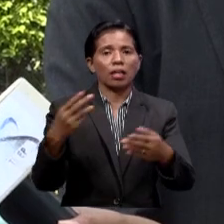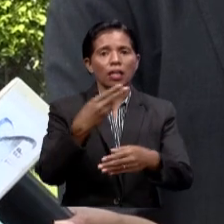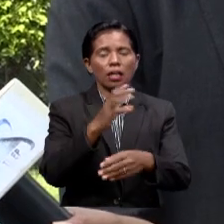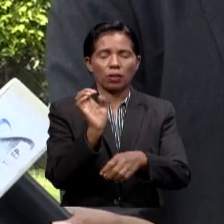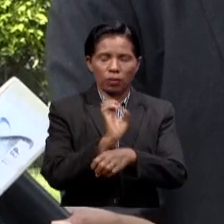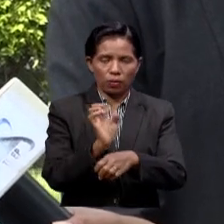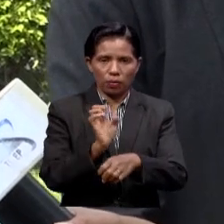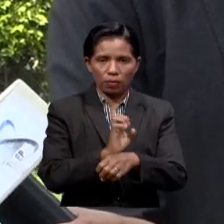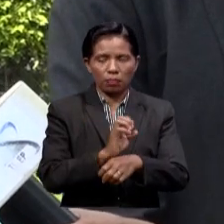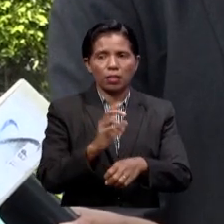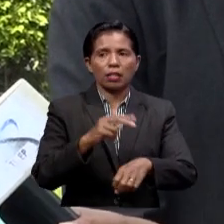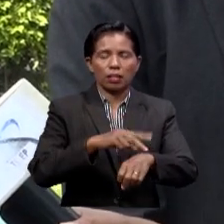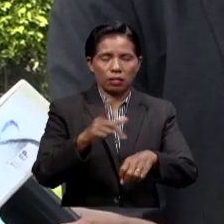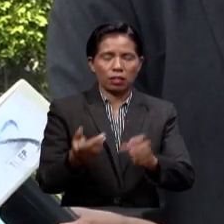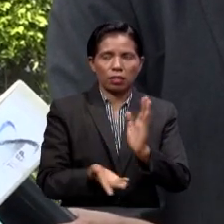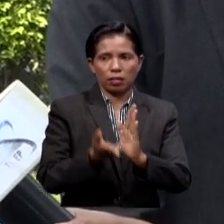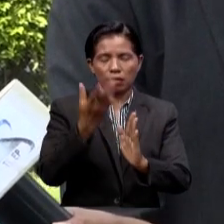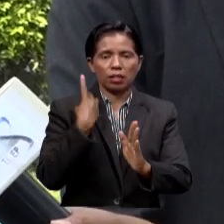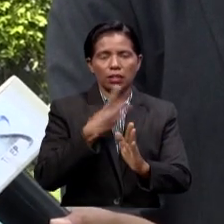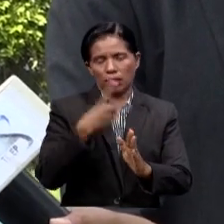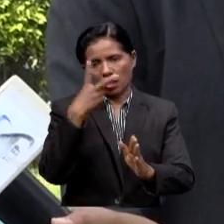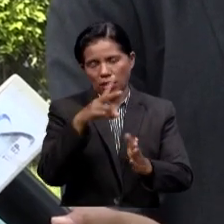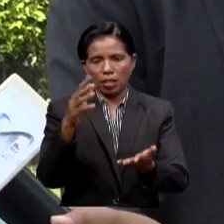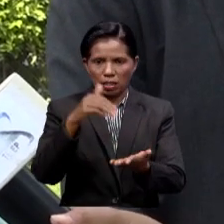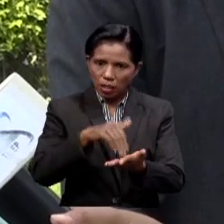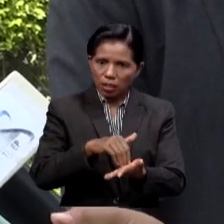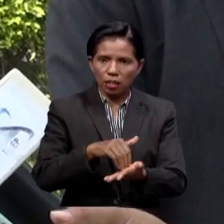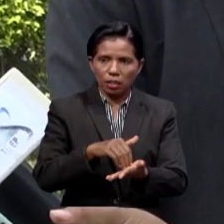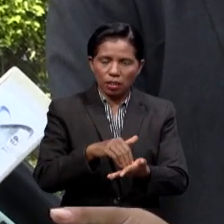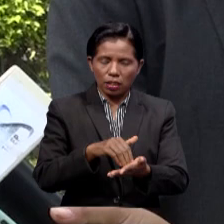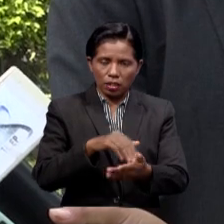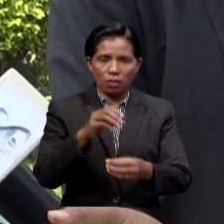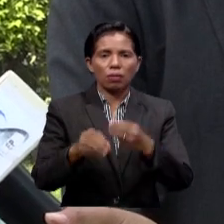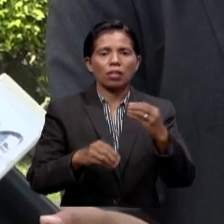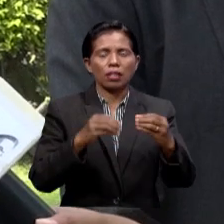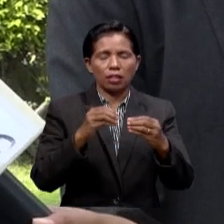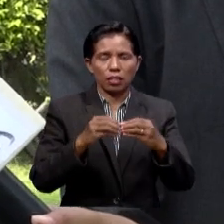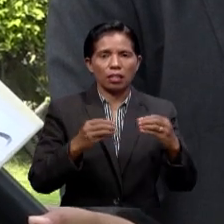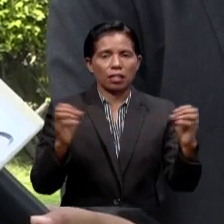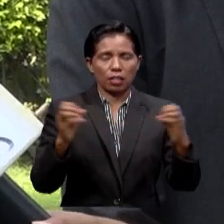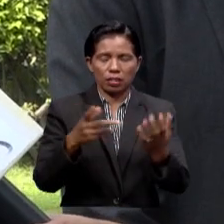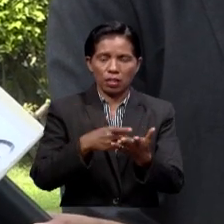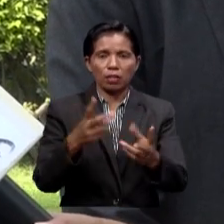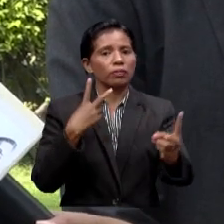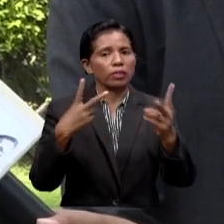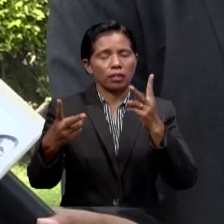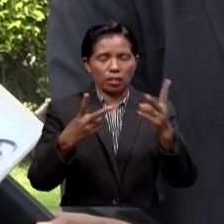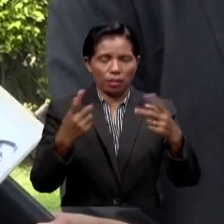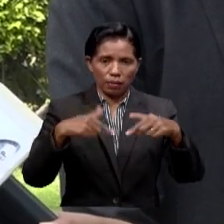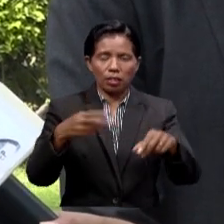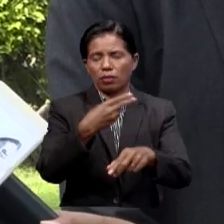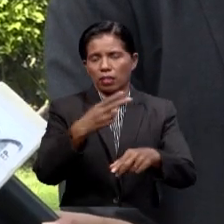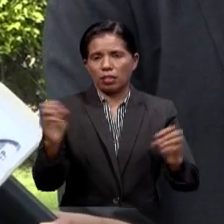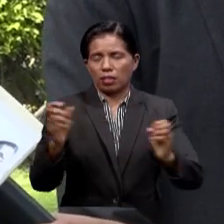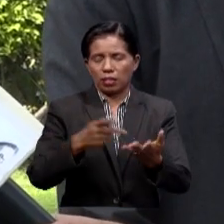negaranya masih meningkat. Kita akan evaluasi, mudah-mudahan dengan bebas visa ini kita ada